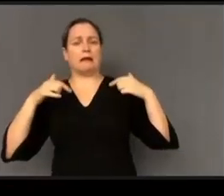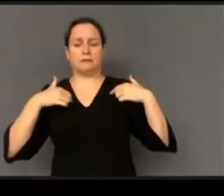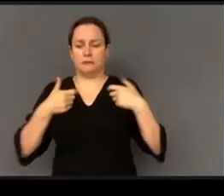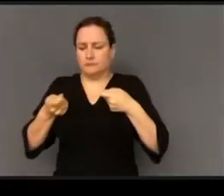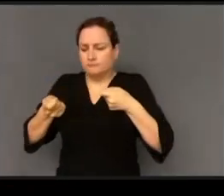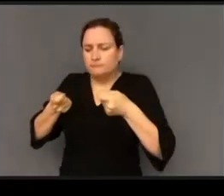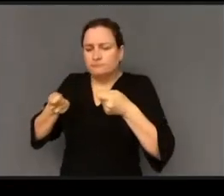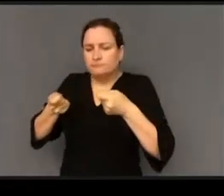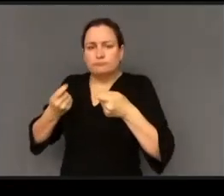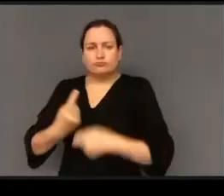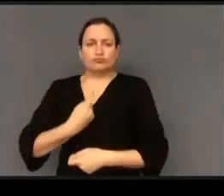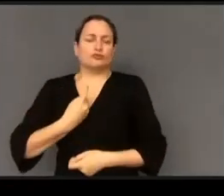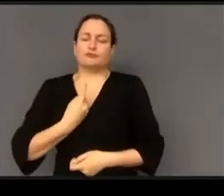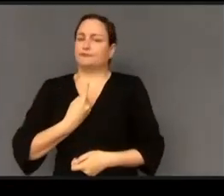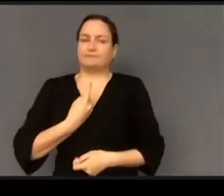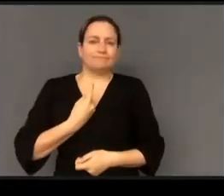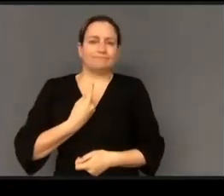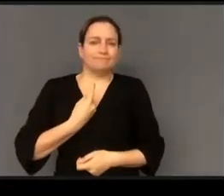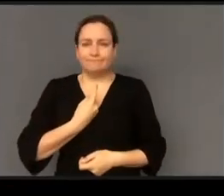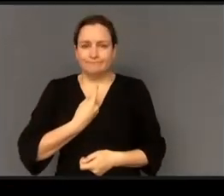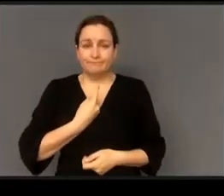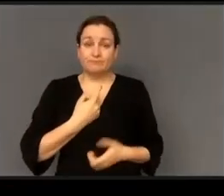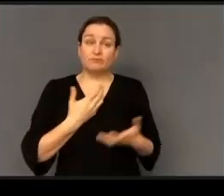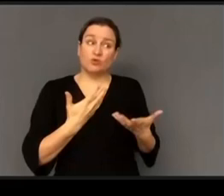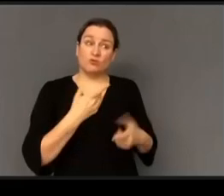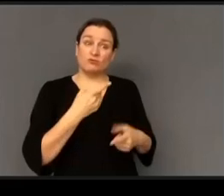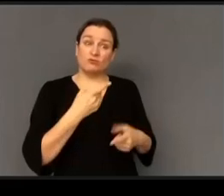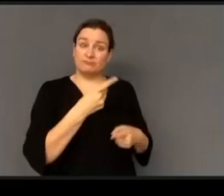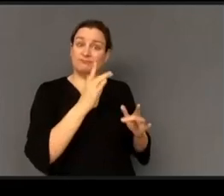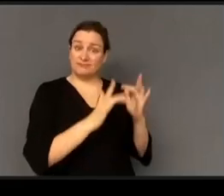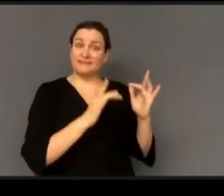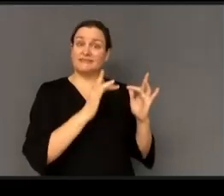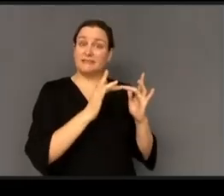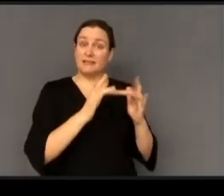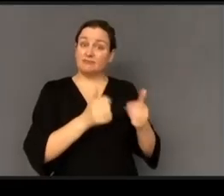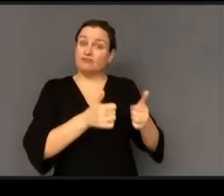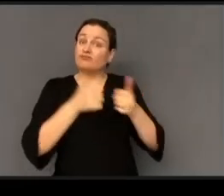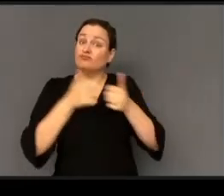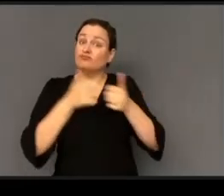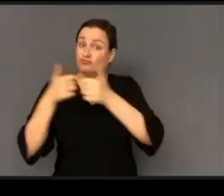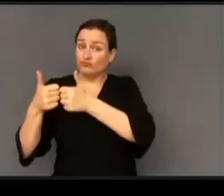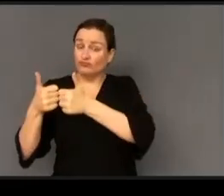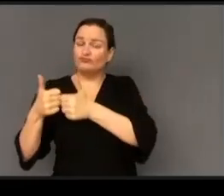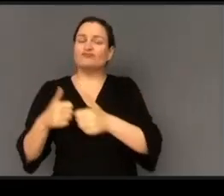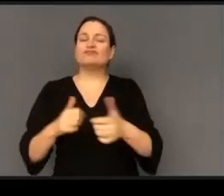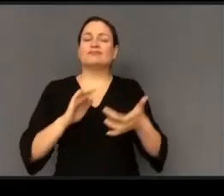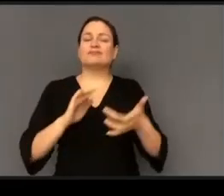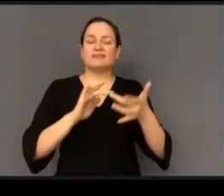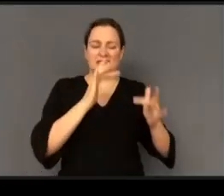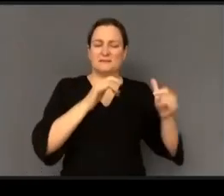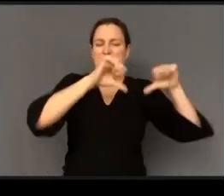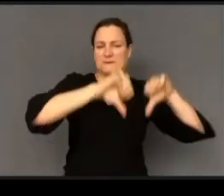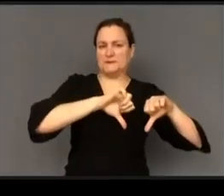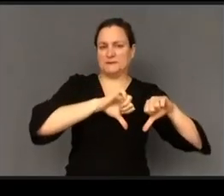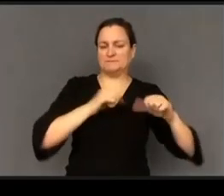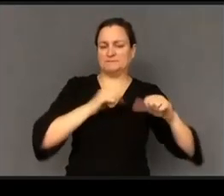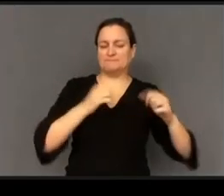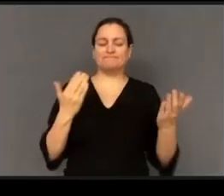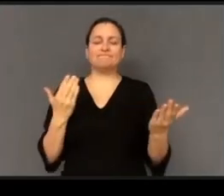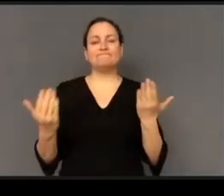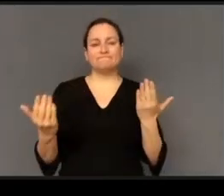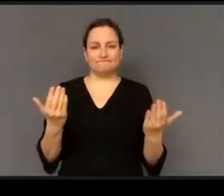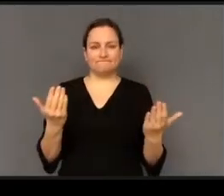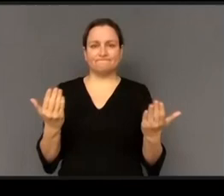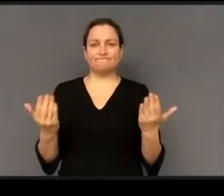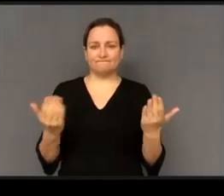والجرائم البرانيه لا يمكننا ان نغض الطرف على هذا العدد الهائل من التحديات